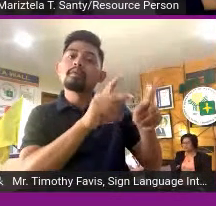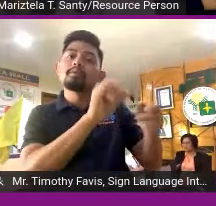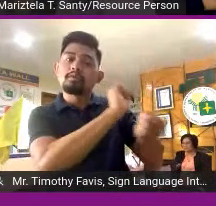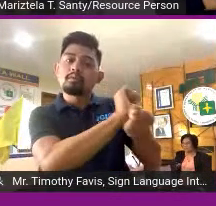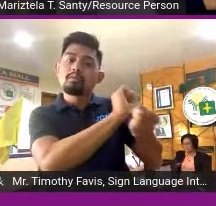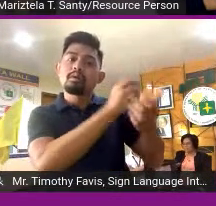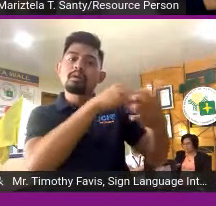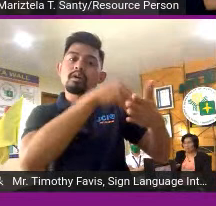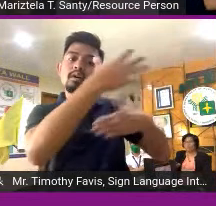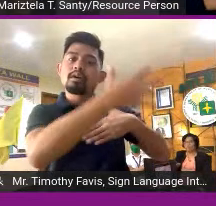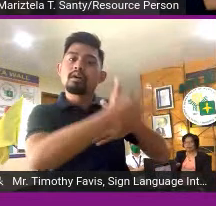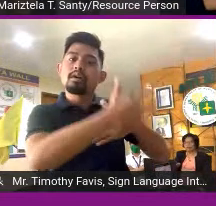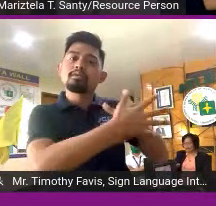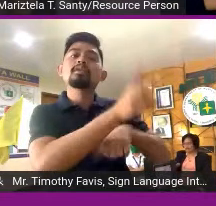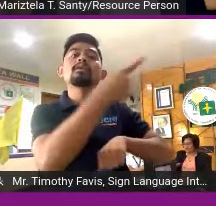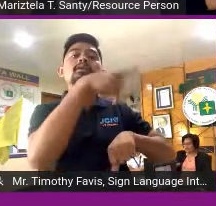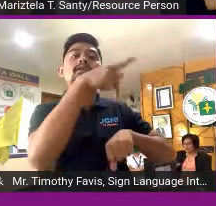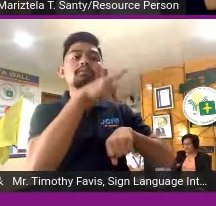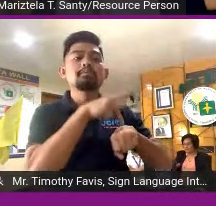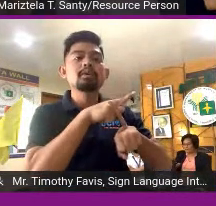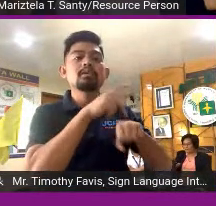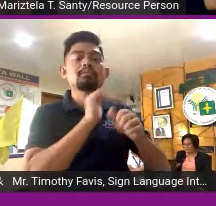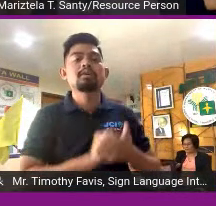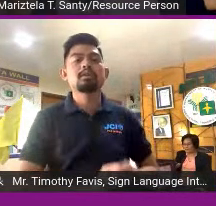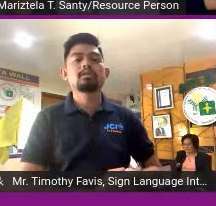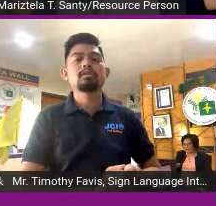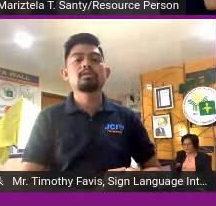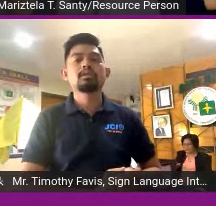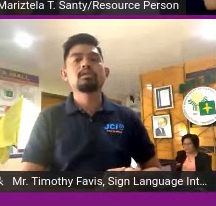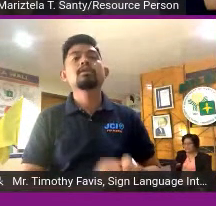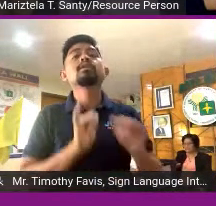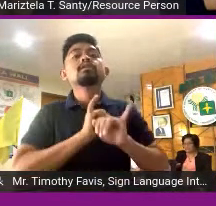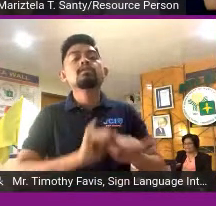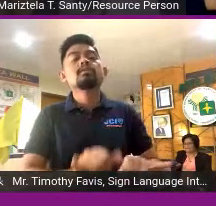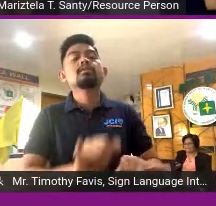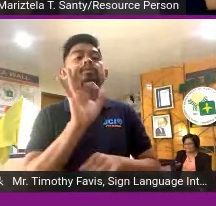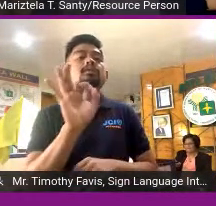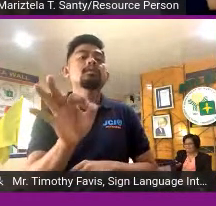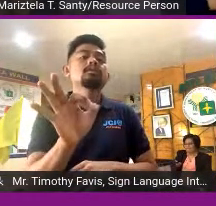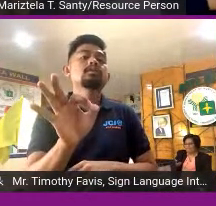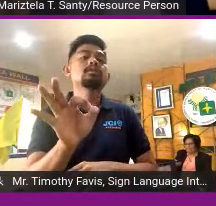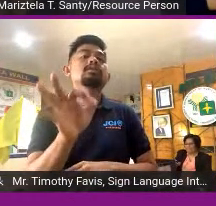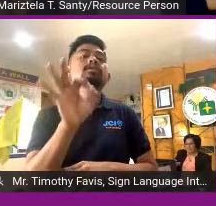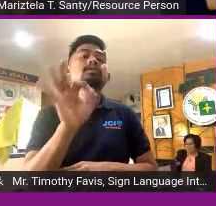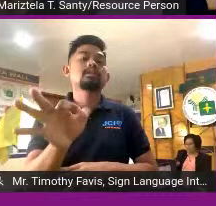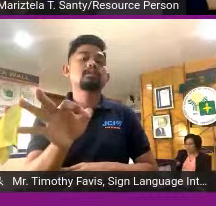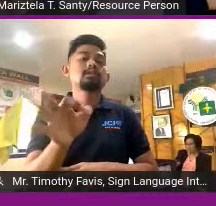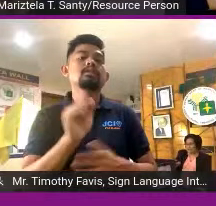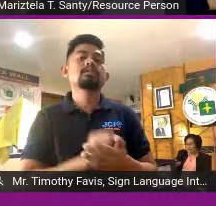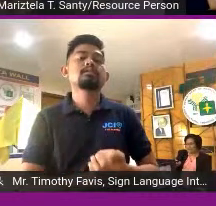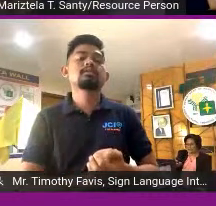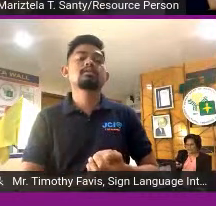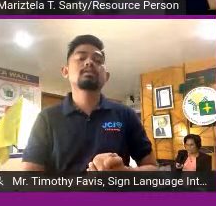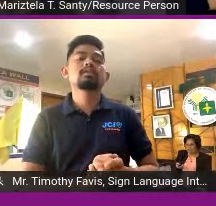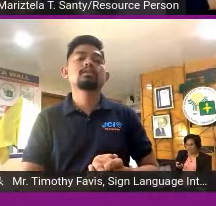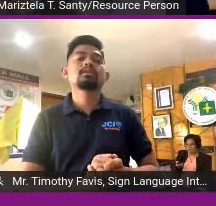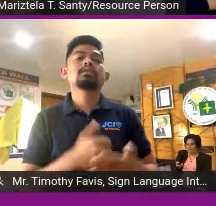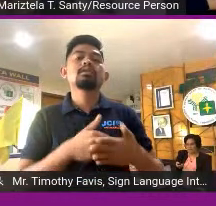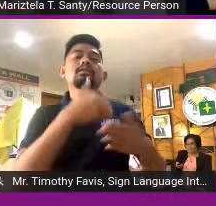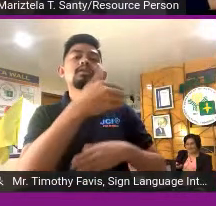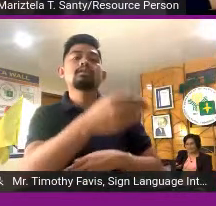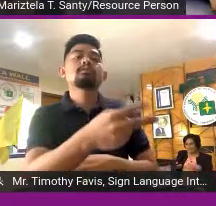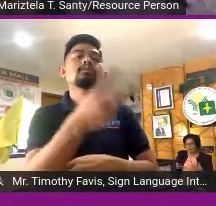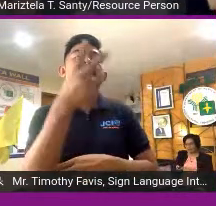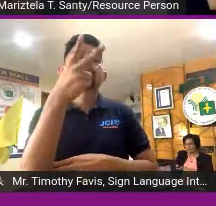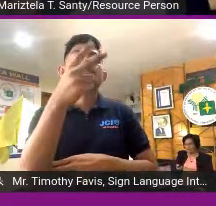OFW. Then you have the post-EDSA women in 1990s. In 2000, we have